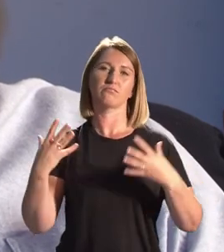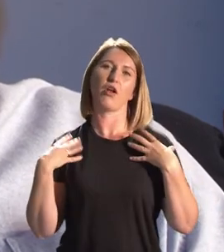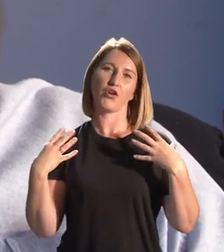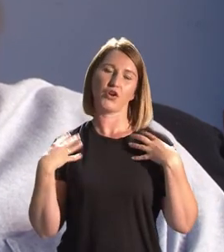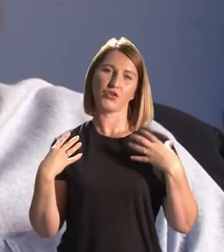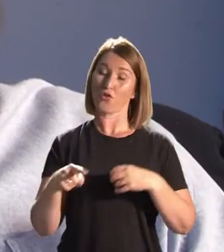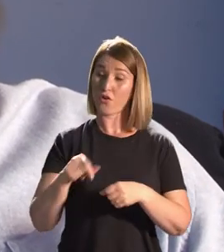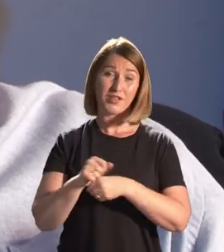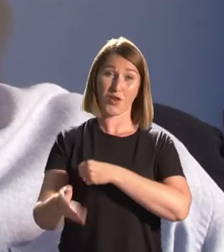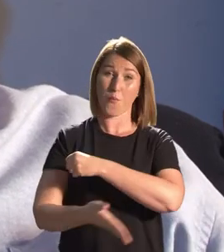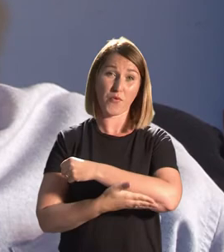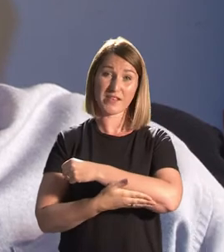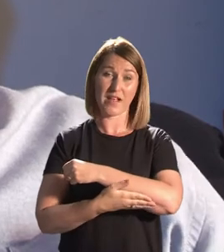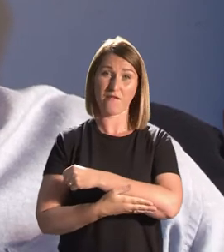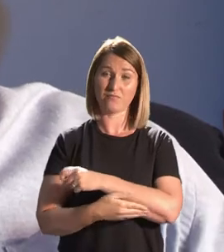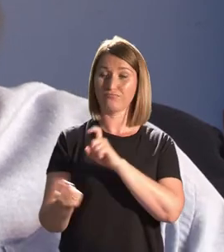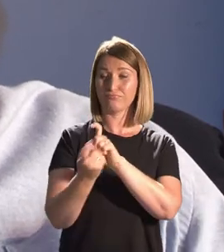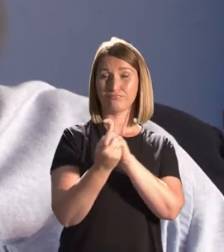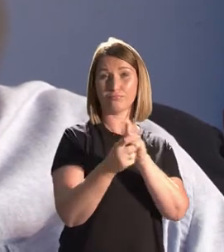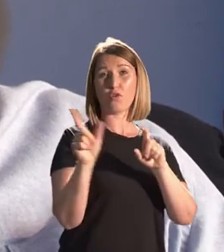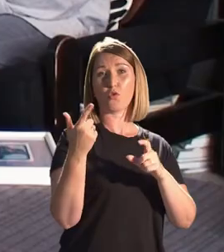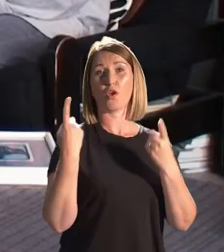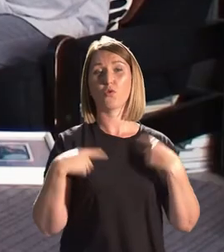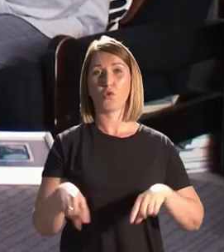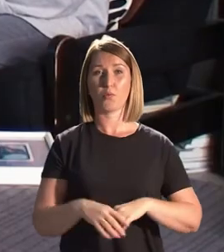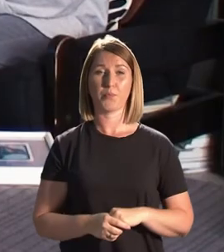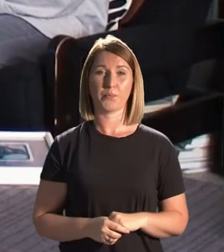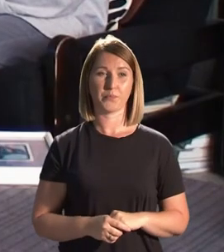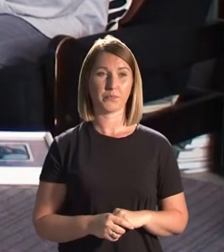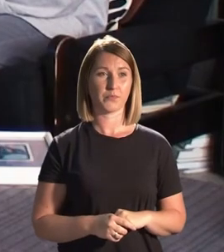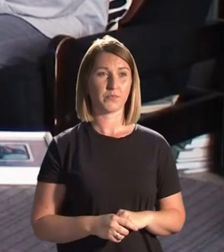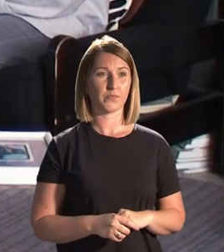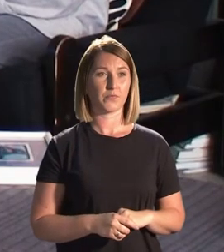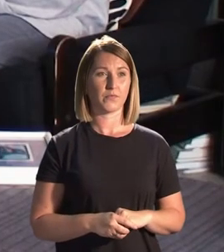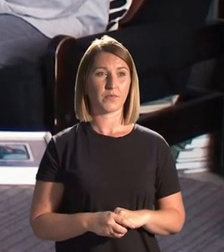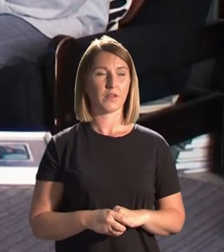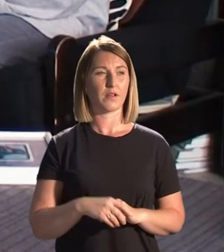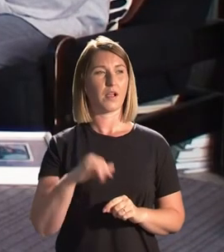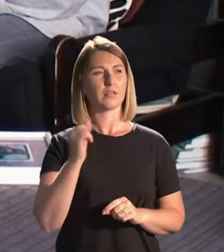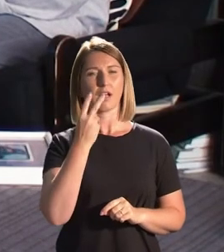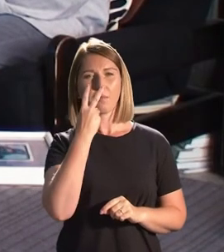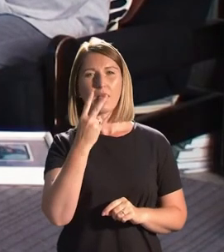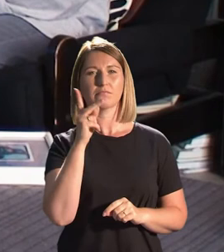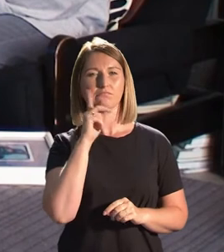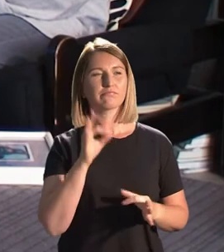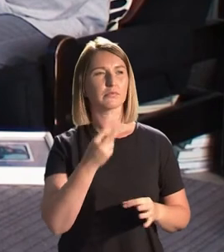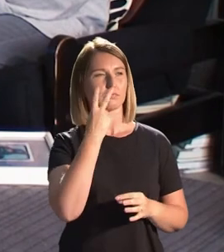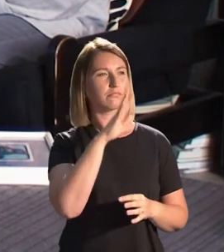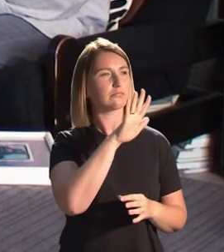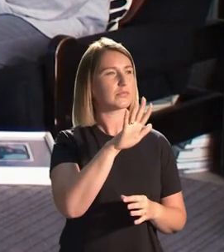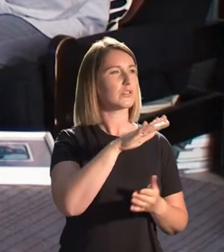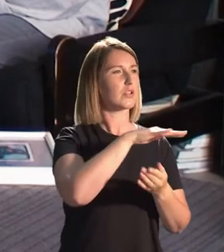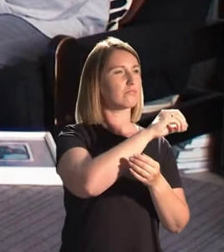jest no, podstawą chyba stosunku do drugiego człowieka, do świata. To pan na ten krajobraz, na świat często